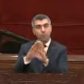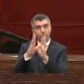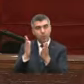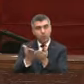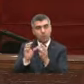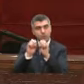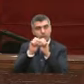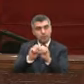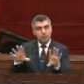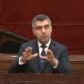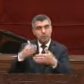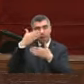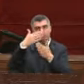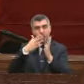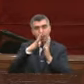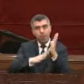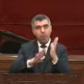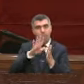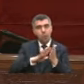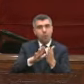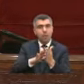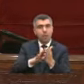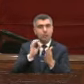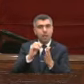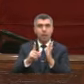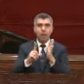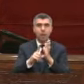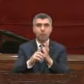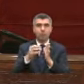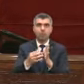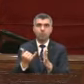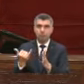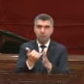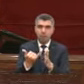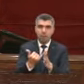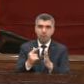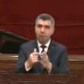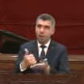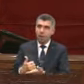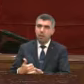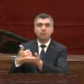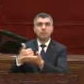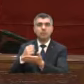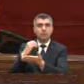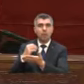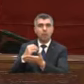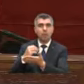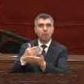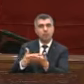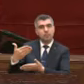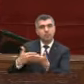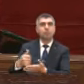ويكون القانون الوطني هو اللي كيلجؤوا ليه المغاربه بالخارج ليطبق عليه من اجل ان نعزز علاقتهم بوطنهم لا